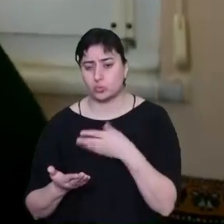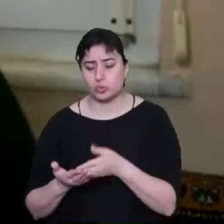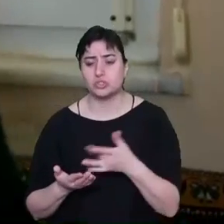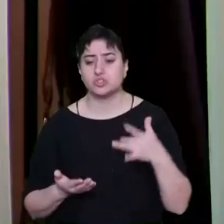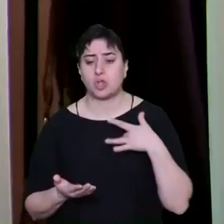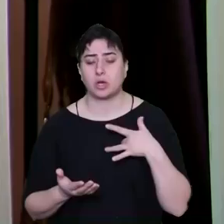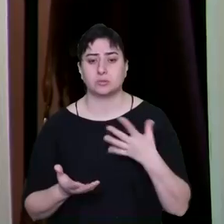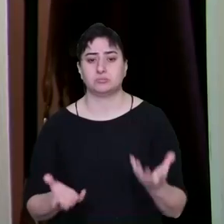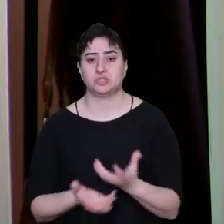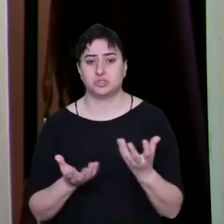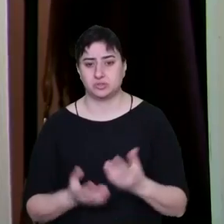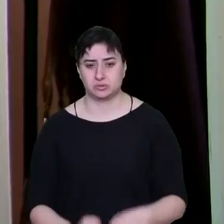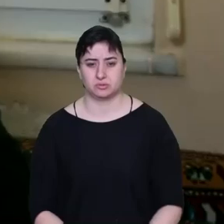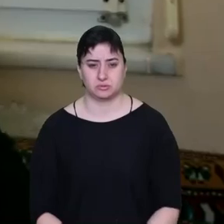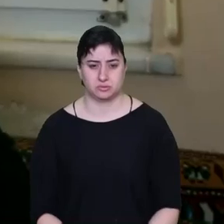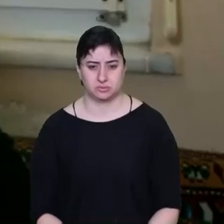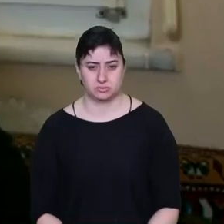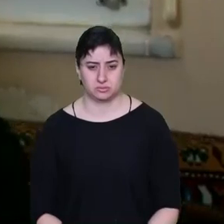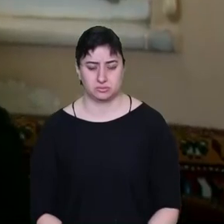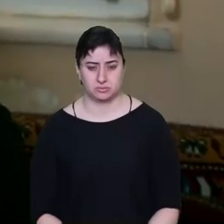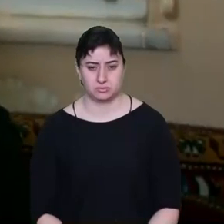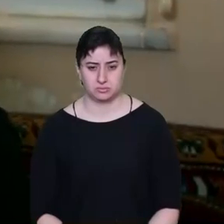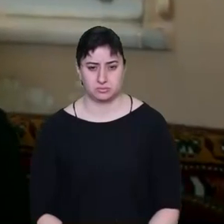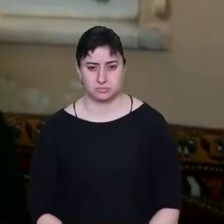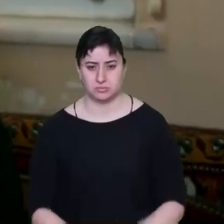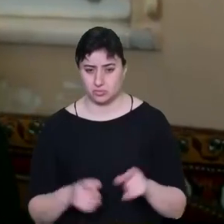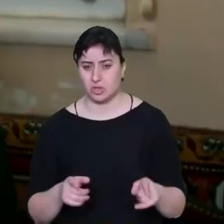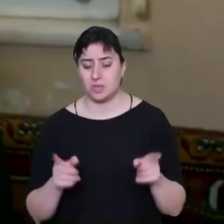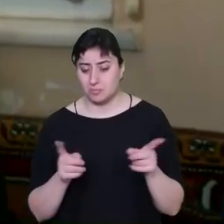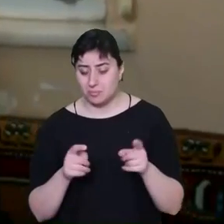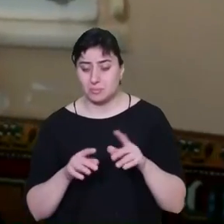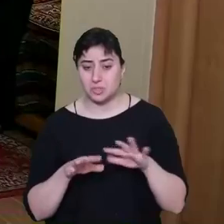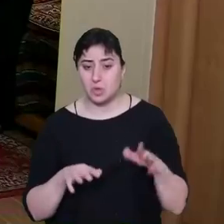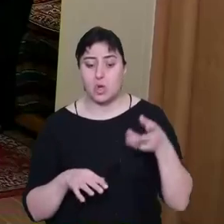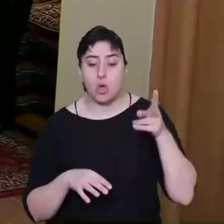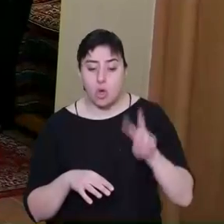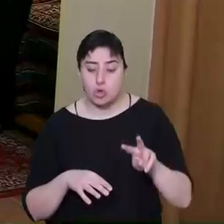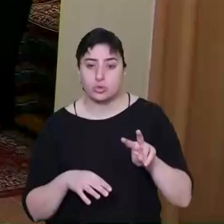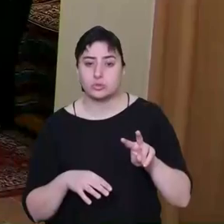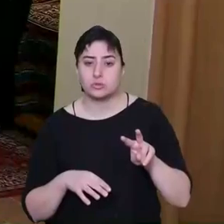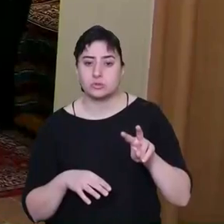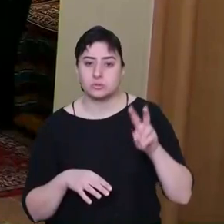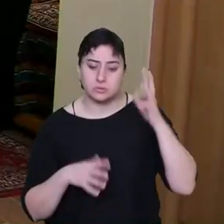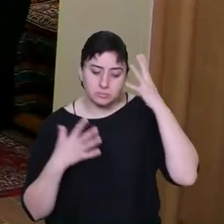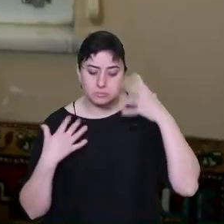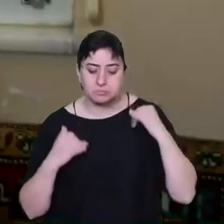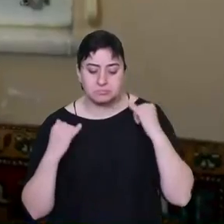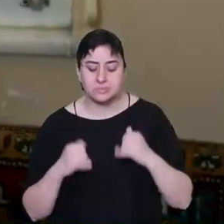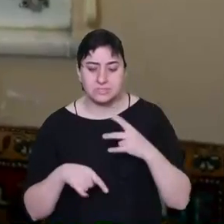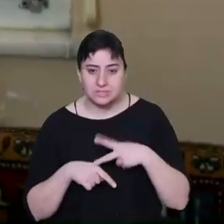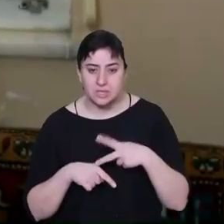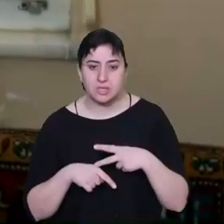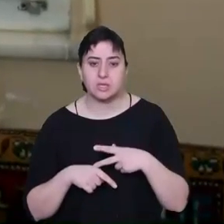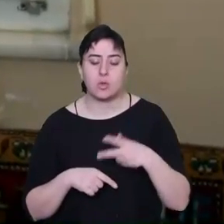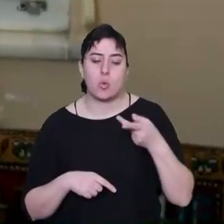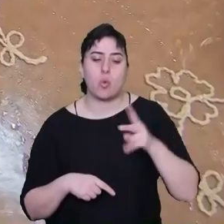Mahmut Bey. Bak bu söylüyor. Bu eklem bacaklar var ya. Öldükten sonra beyinlerinden bir salgı salgılarlarmış. Onlar